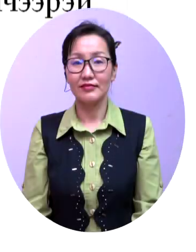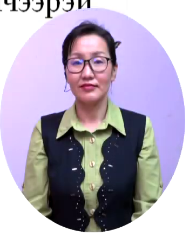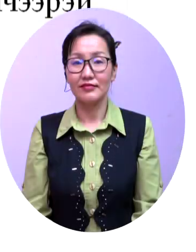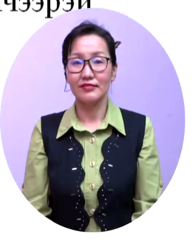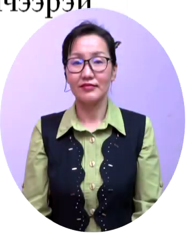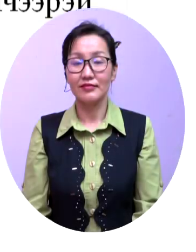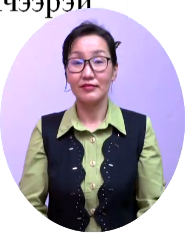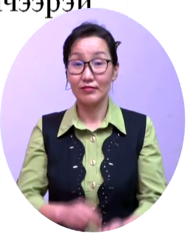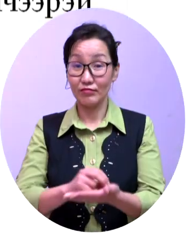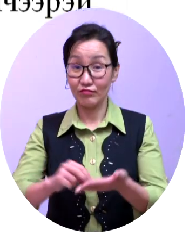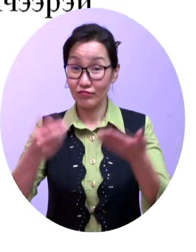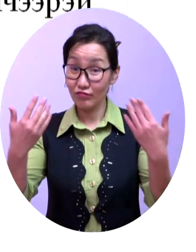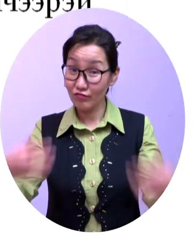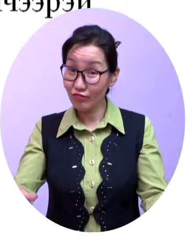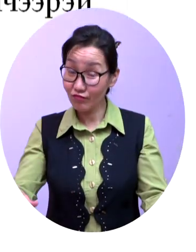Бичсэн үү хүүхдүүдээ?